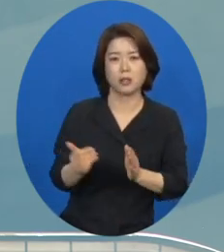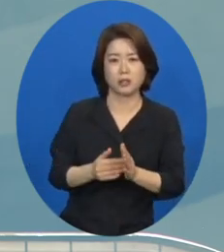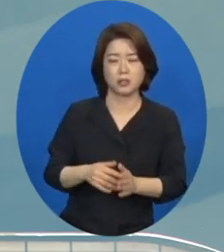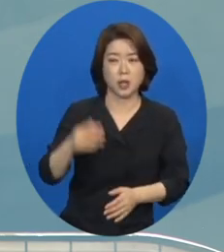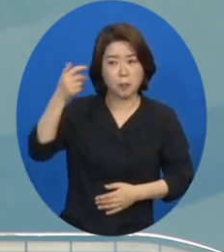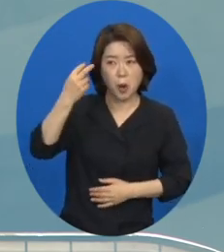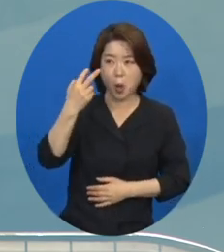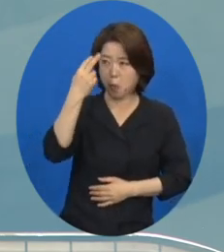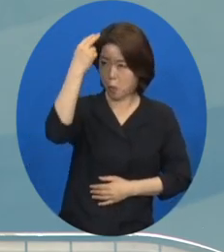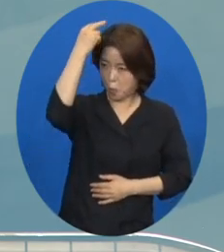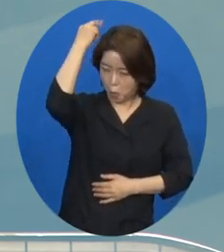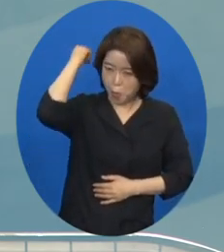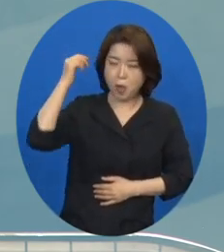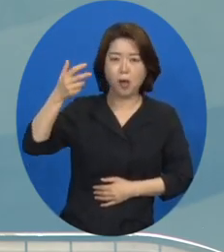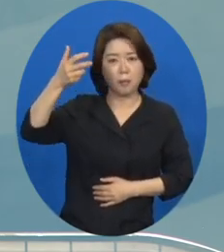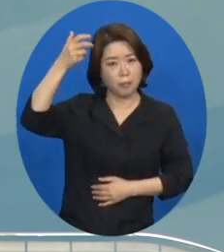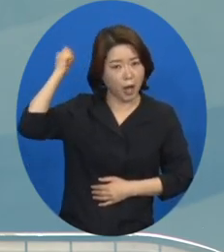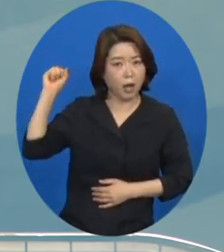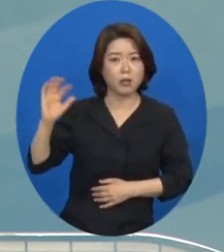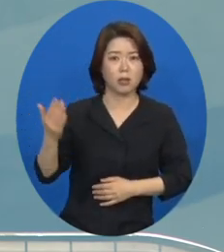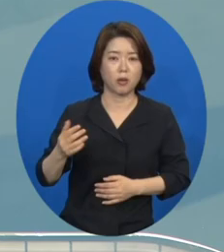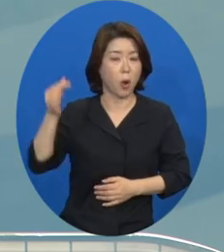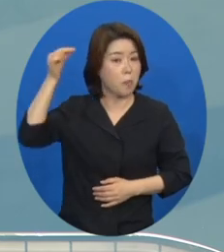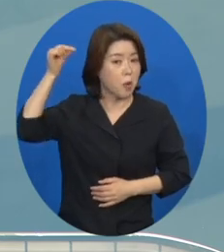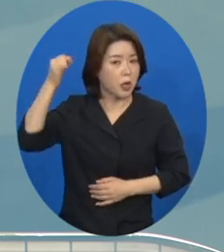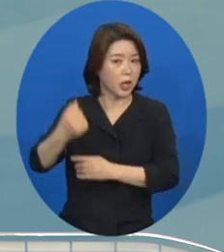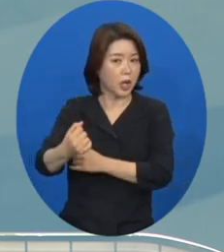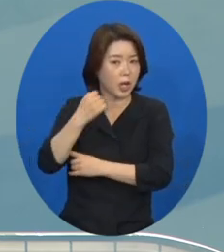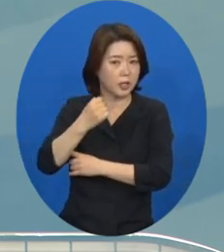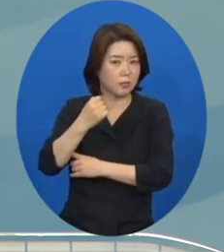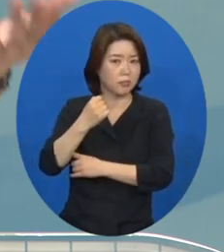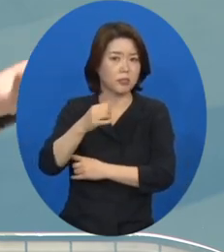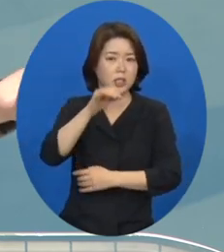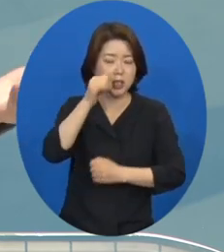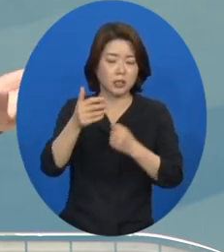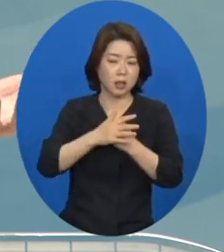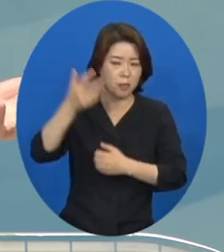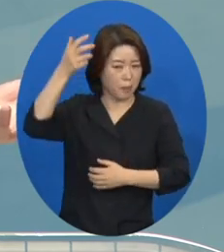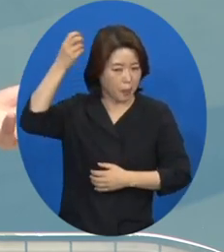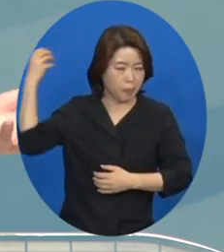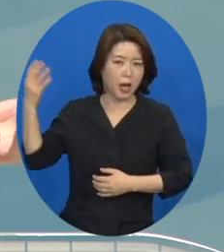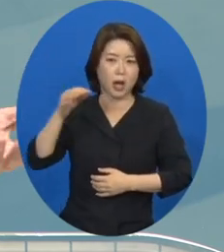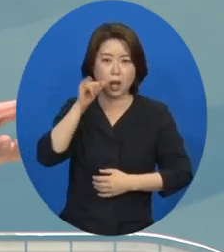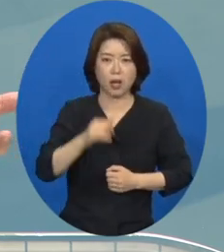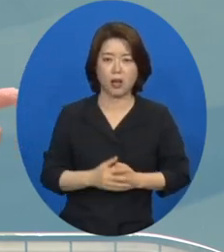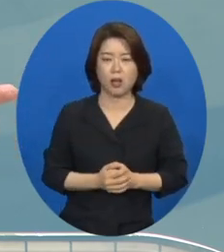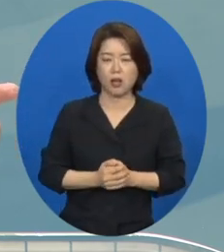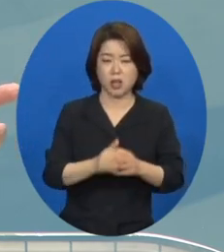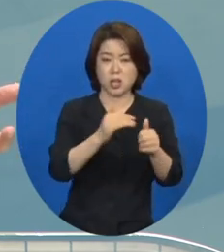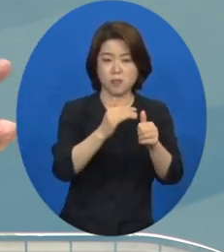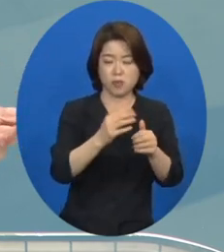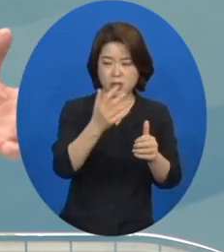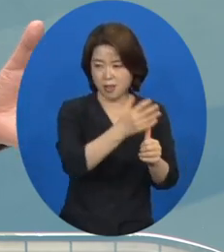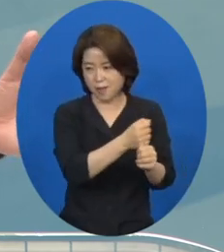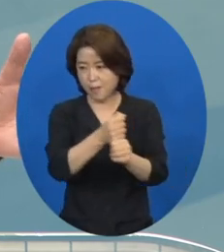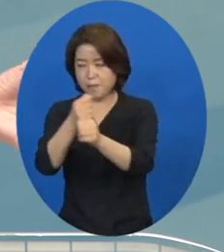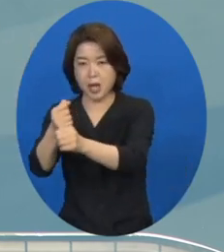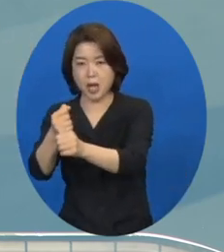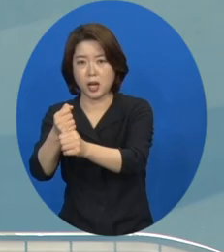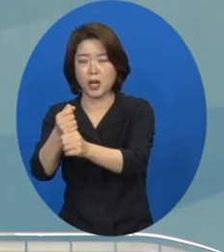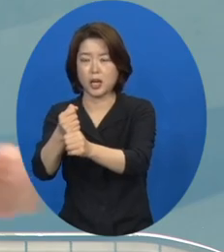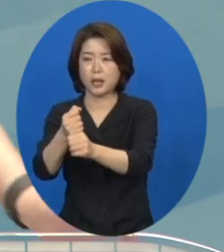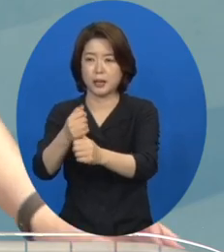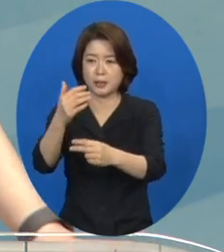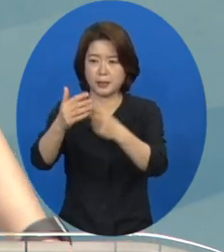다 깎인 삼손이 돼요. 능력 다 잃어버리고 블레셋에 잡혀가서 결국 신전에서 거기서